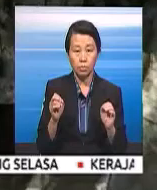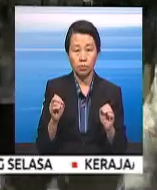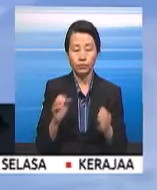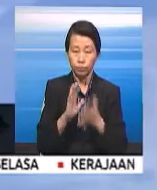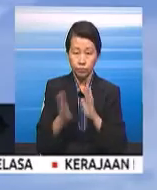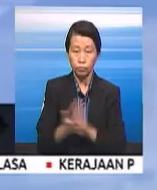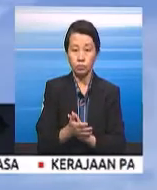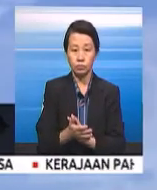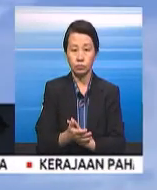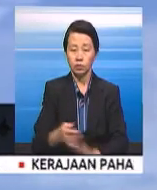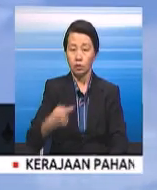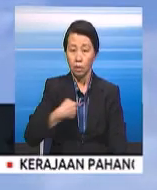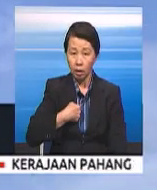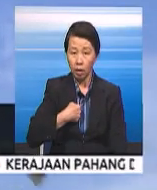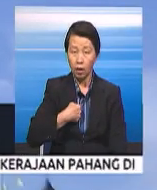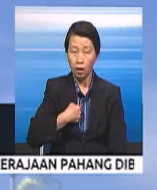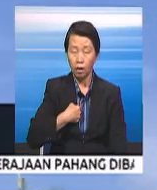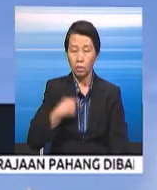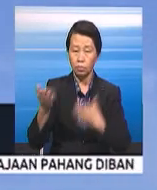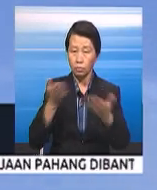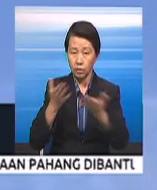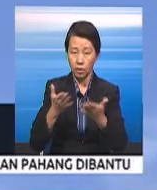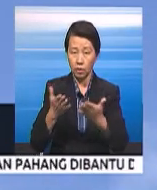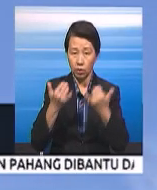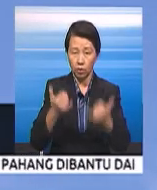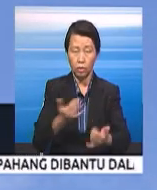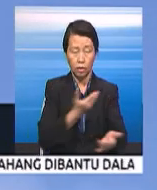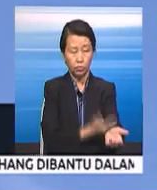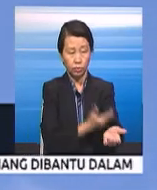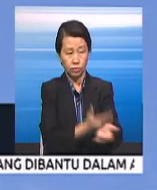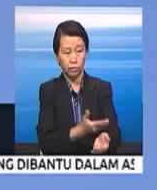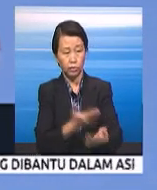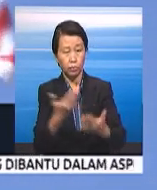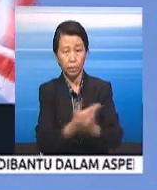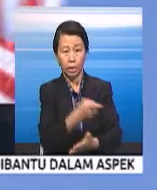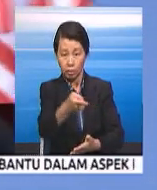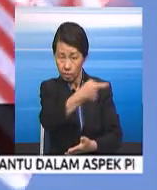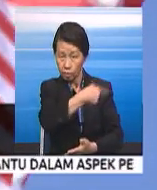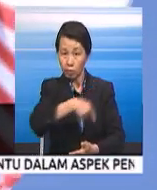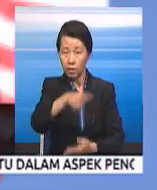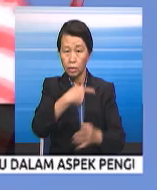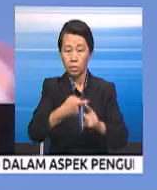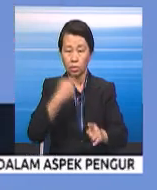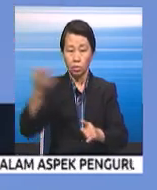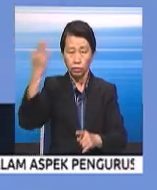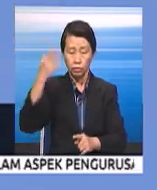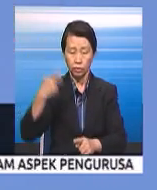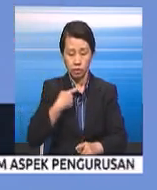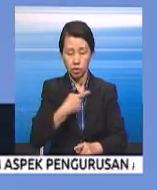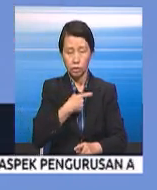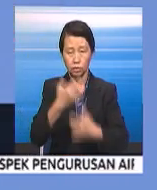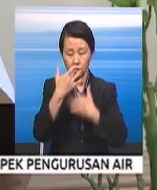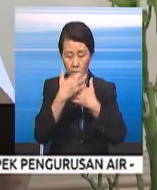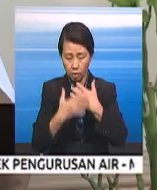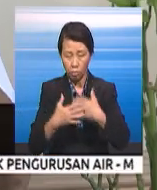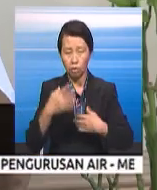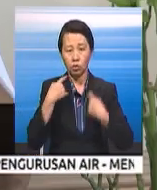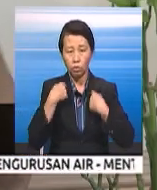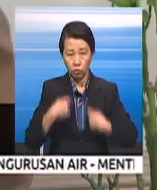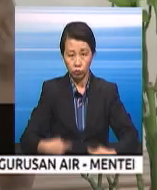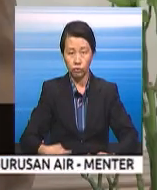Jadi, apa yang kenikmatan yang orang sekarang, generasi ini dapat ni adalah hasil titik peluh dan darah yang mengalir pada